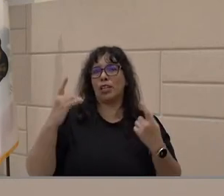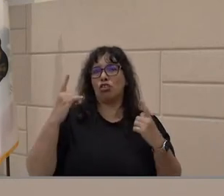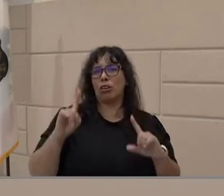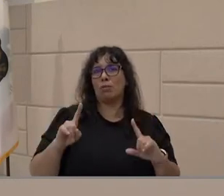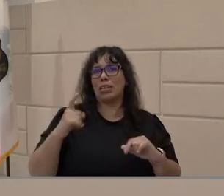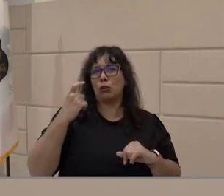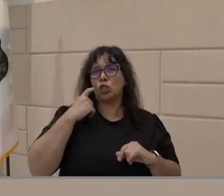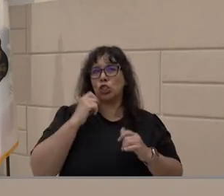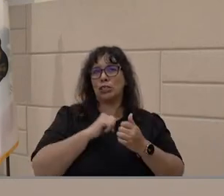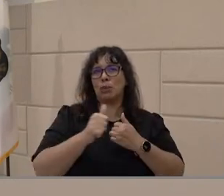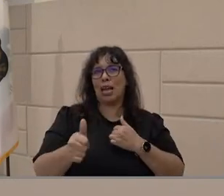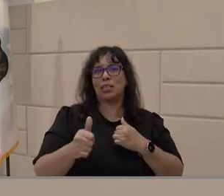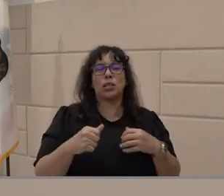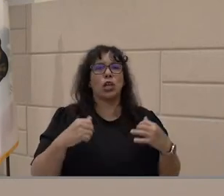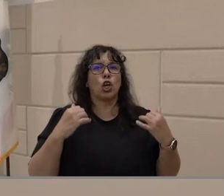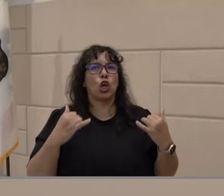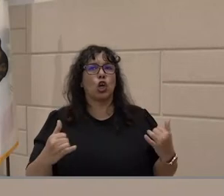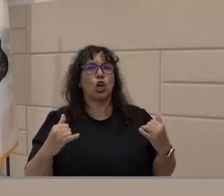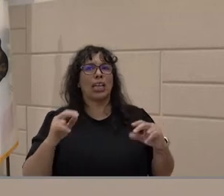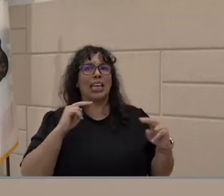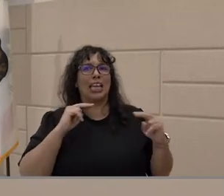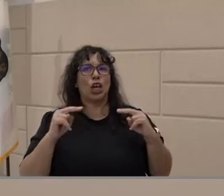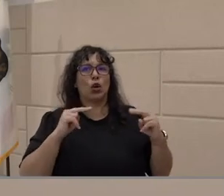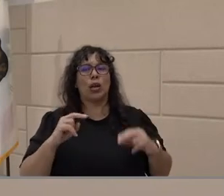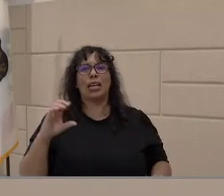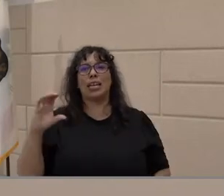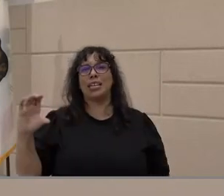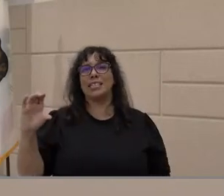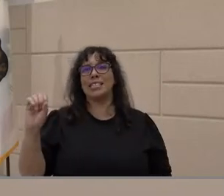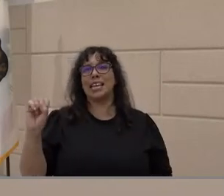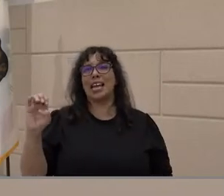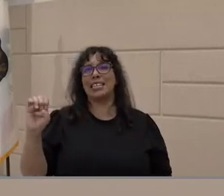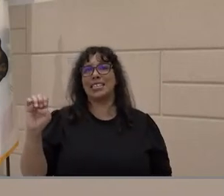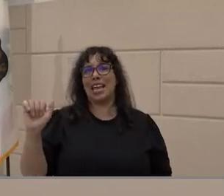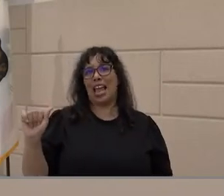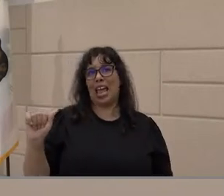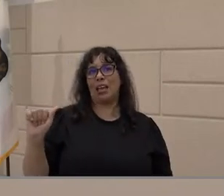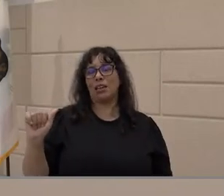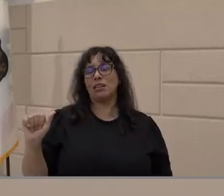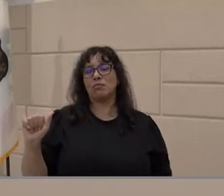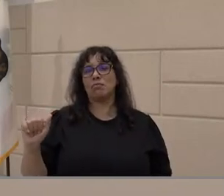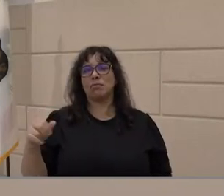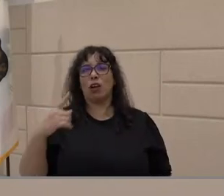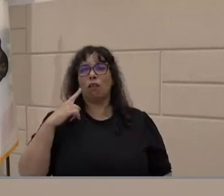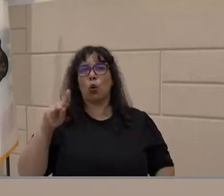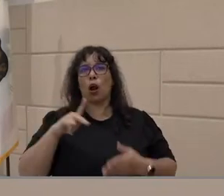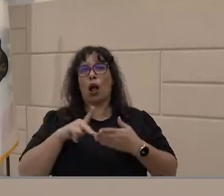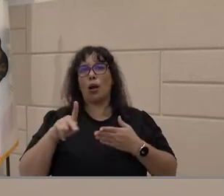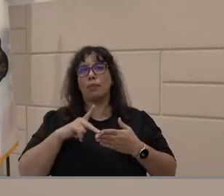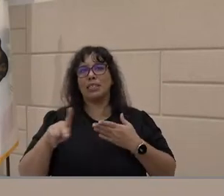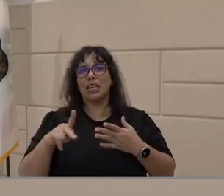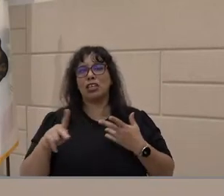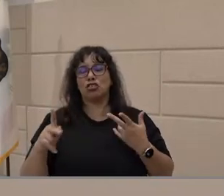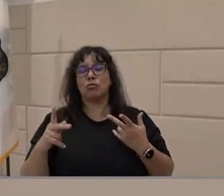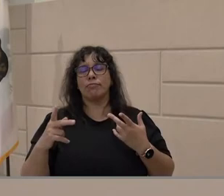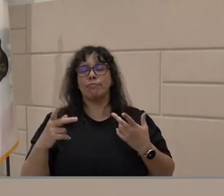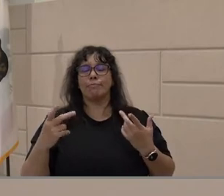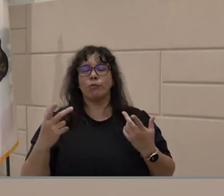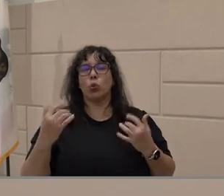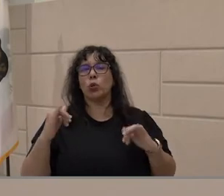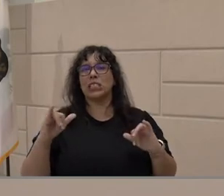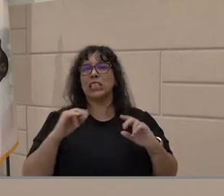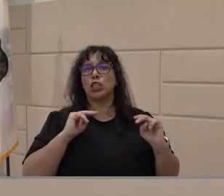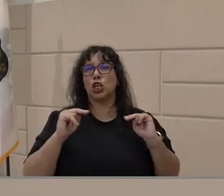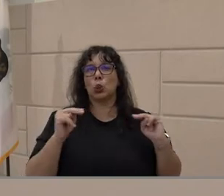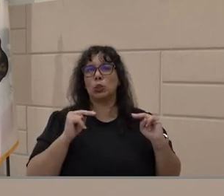បានដូចគ្នាដែរដូច្នេះយើងកំពុងតែចរចាជាមួយសមាគមបុគ្គលិកមិនមែ